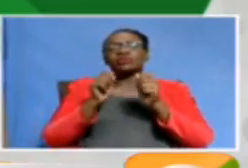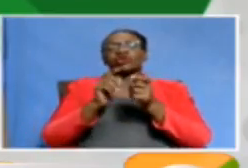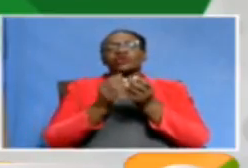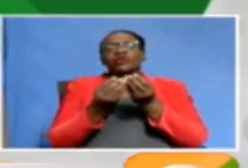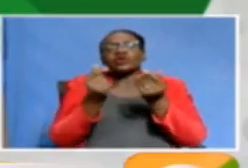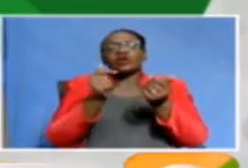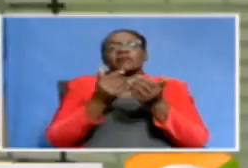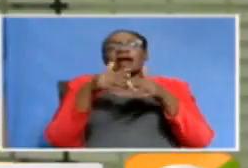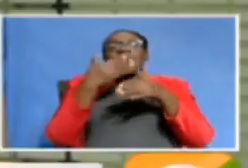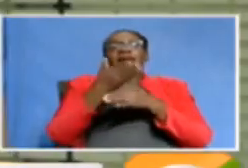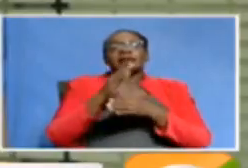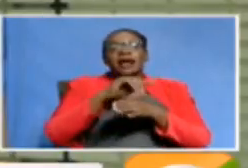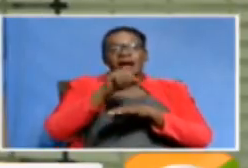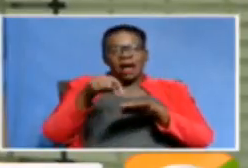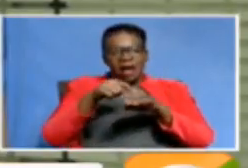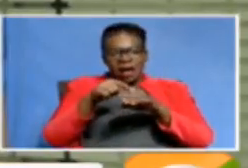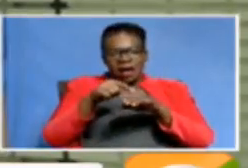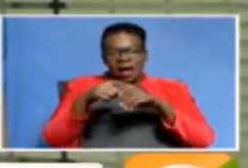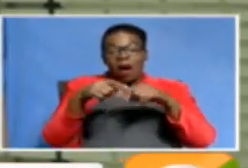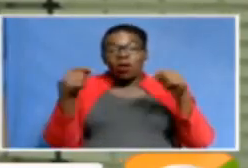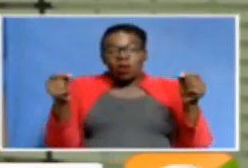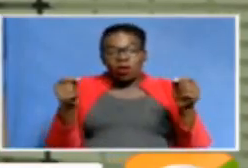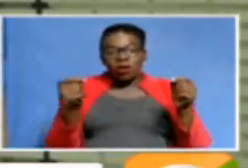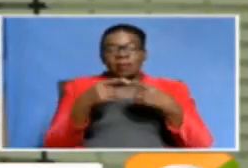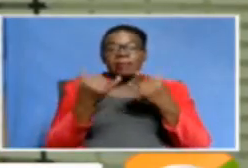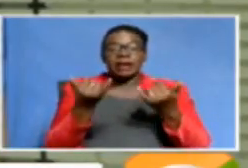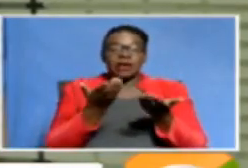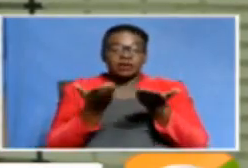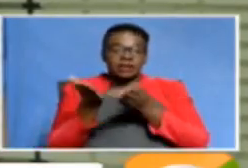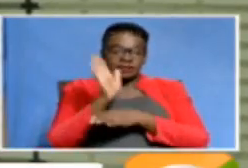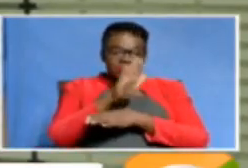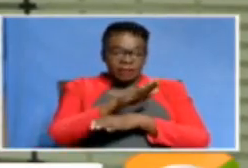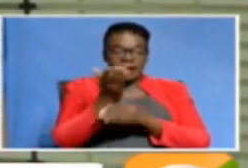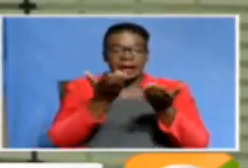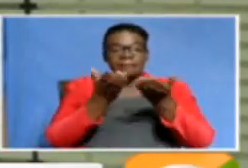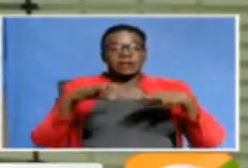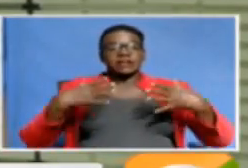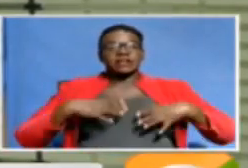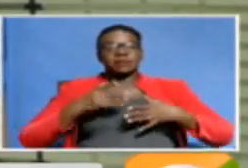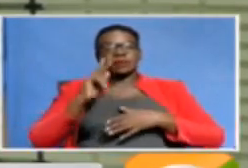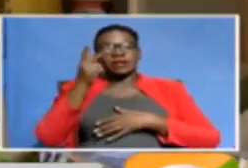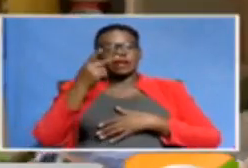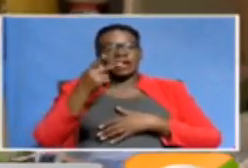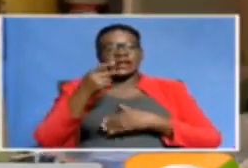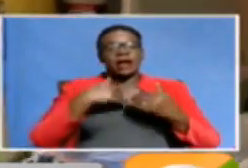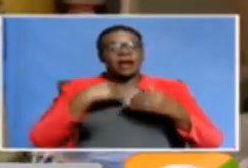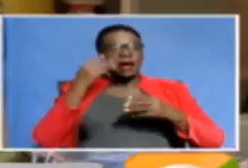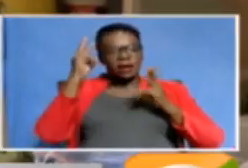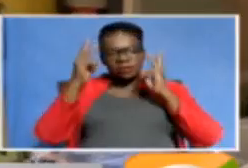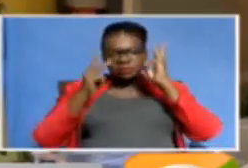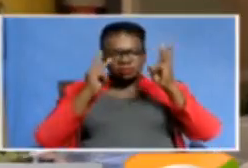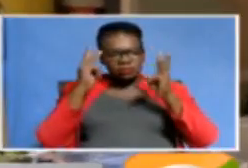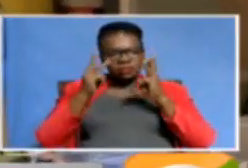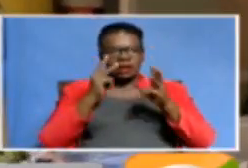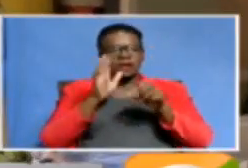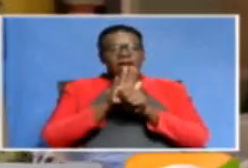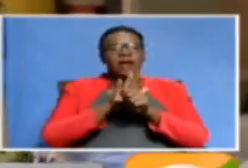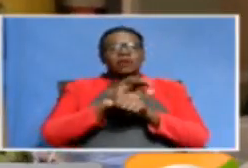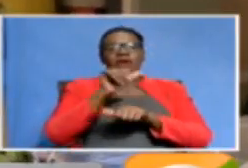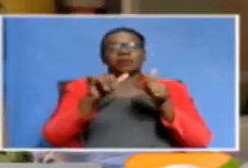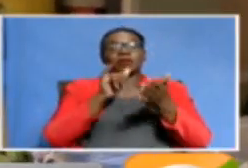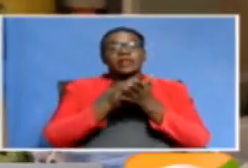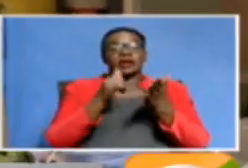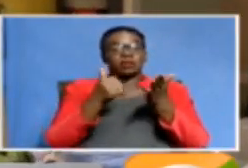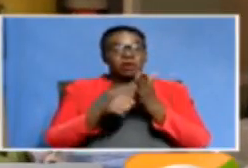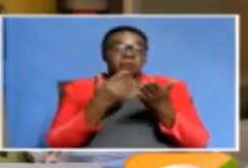muda mfupi. Licha ya kuwa huduma hiyo imerejea, wafanyabiashara nchini wameingiwa na tumbo joto kuhusu matatizo hayo kutokea